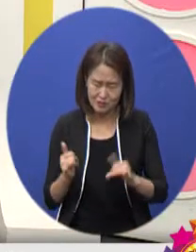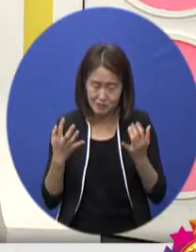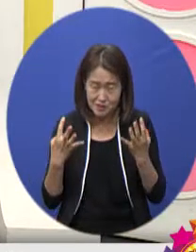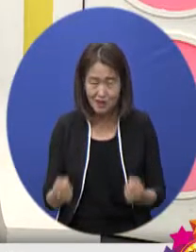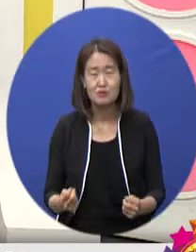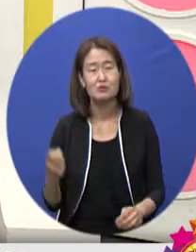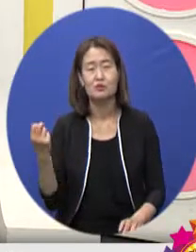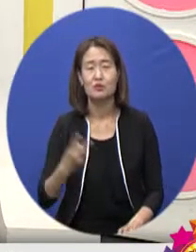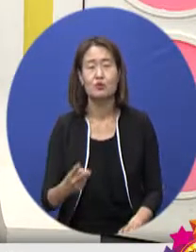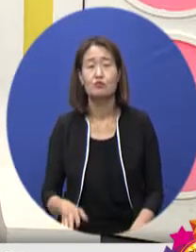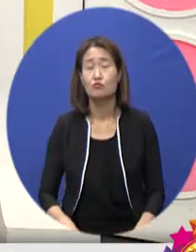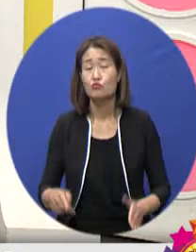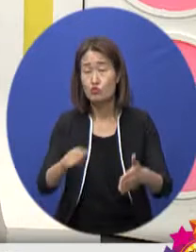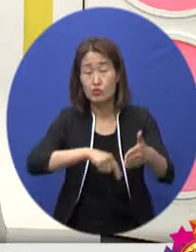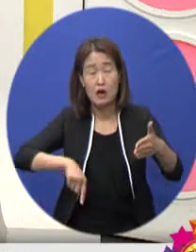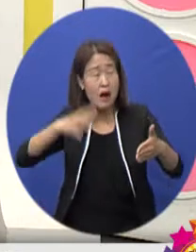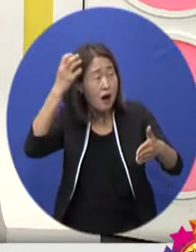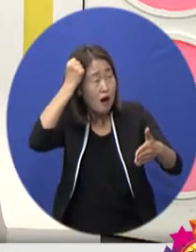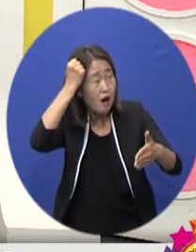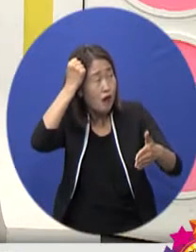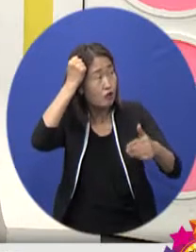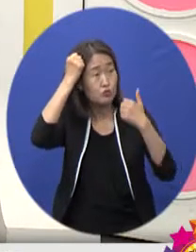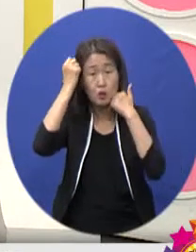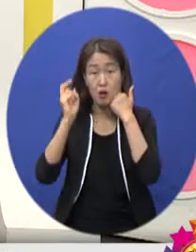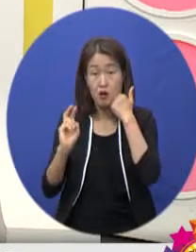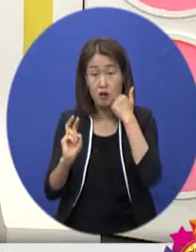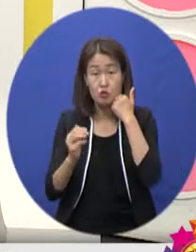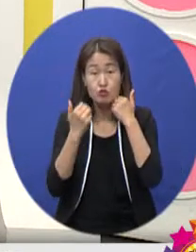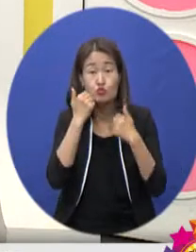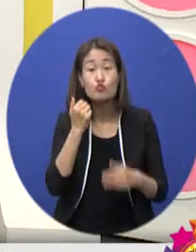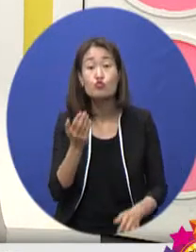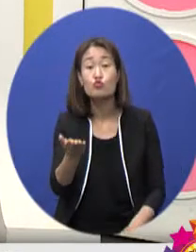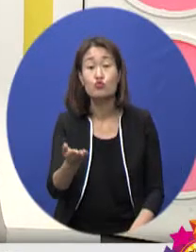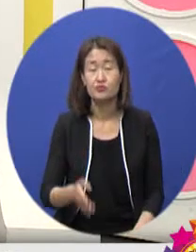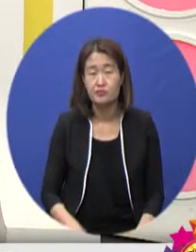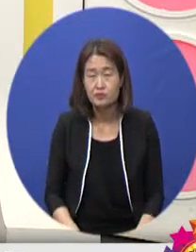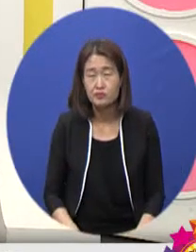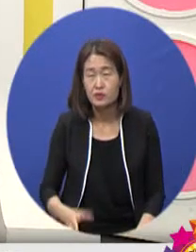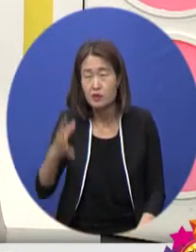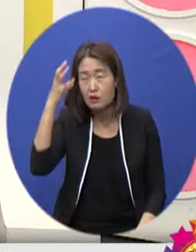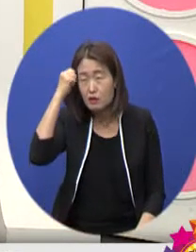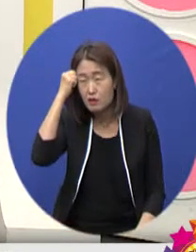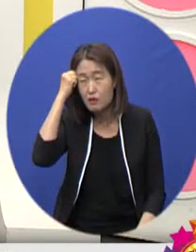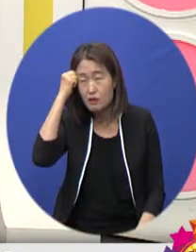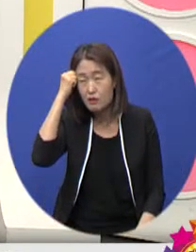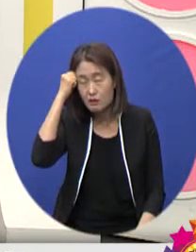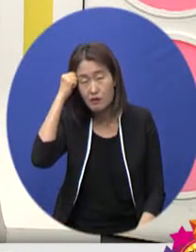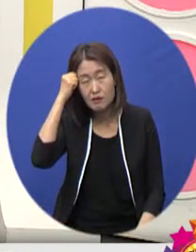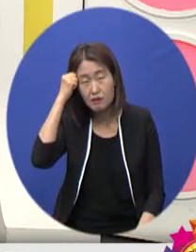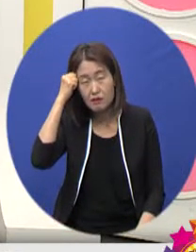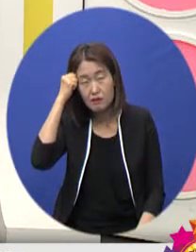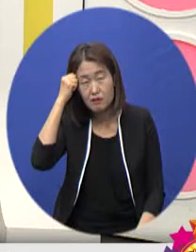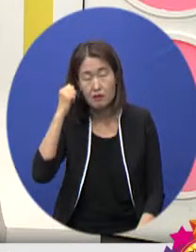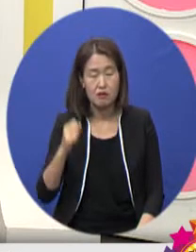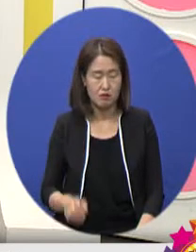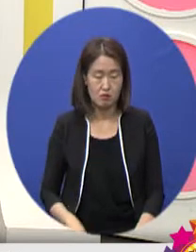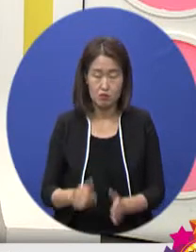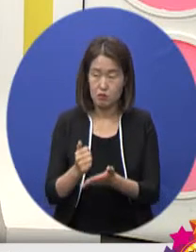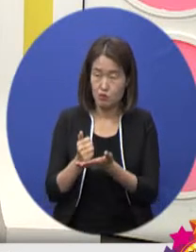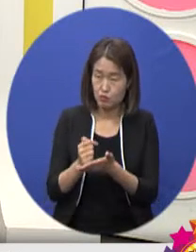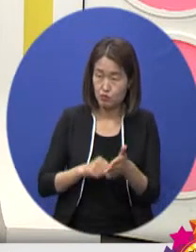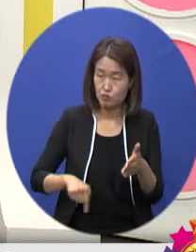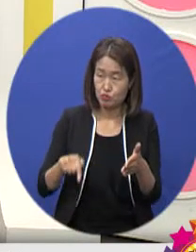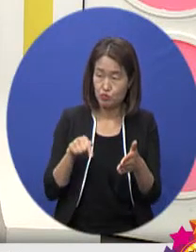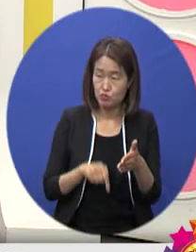많고. 그 중에도 기억나시는 분 혹시 있으세요? 아, 우리 기억나신 분들이요. 우리 네. 손님들 중에서 네.